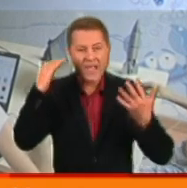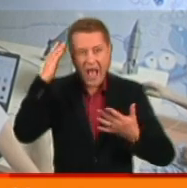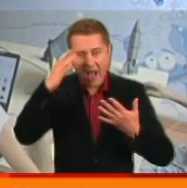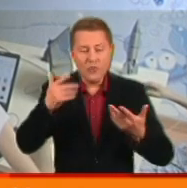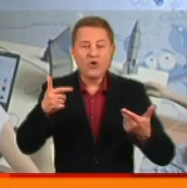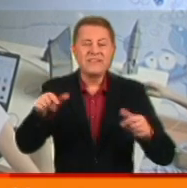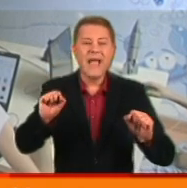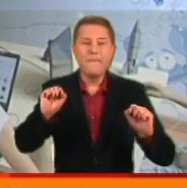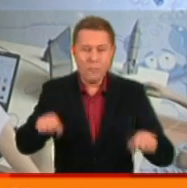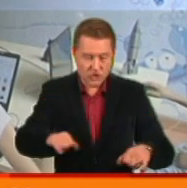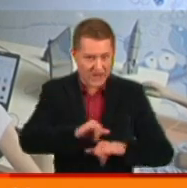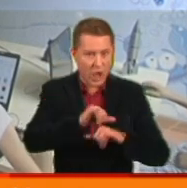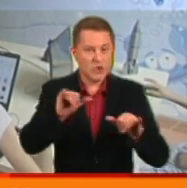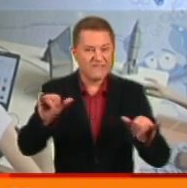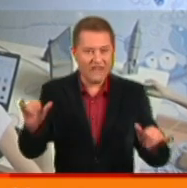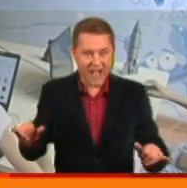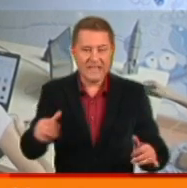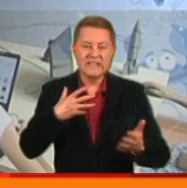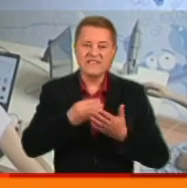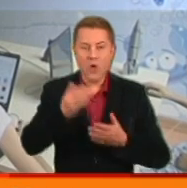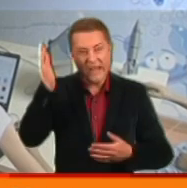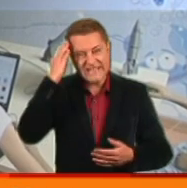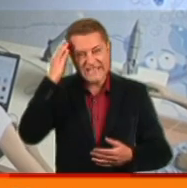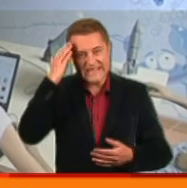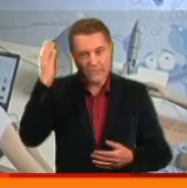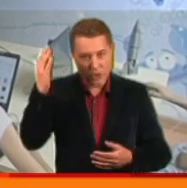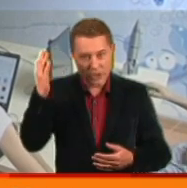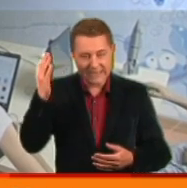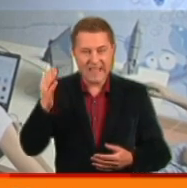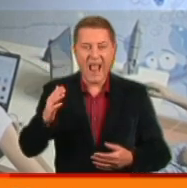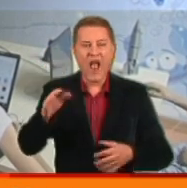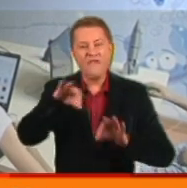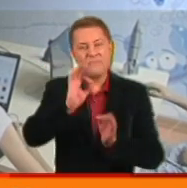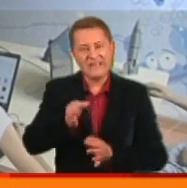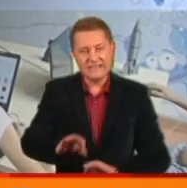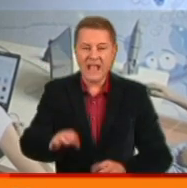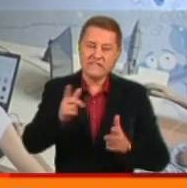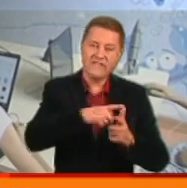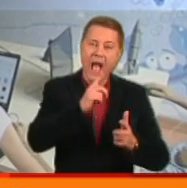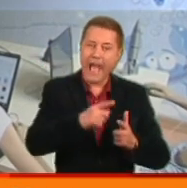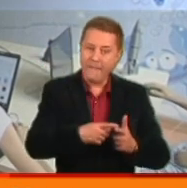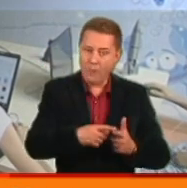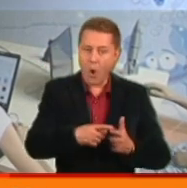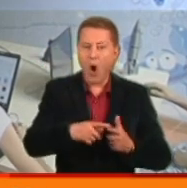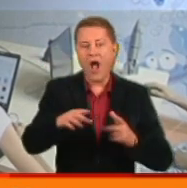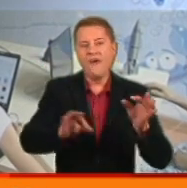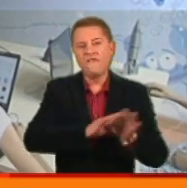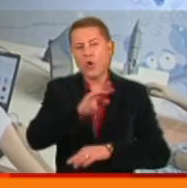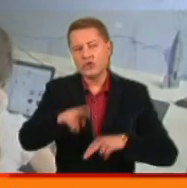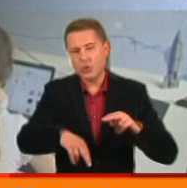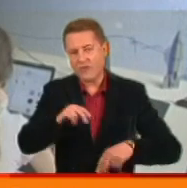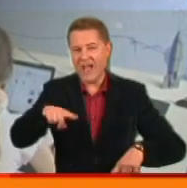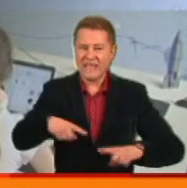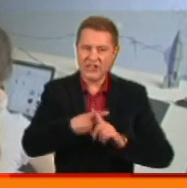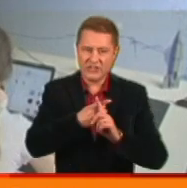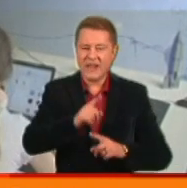де можна розвивати свої здібності в мистецтві або в конструюванні, інженерія.